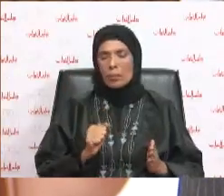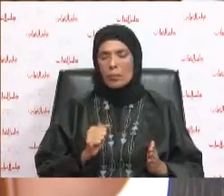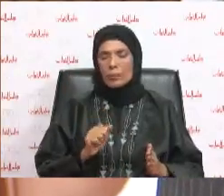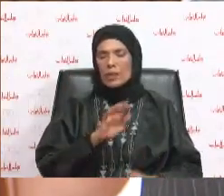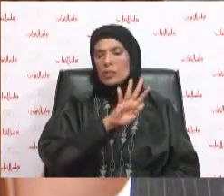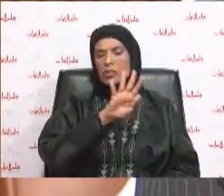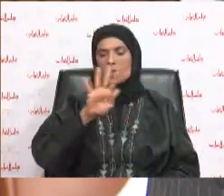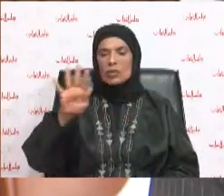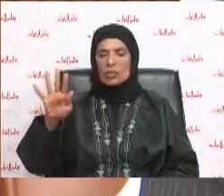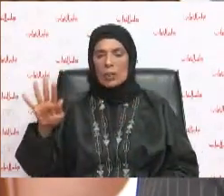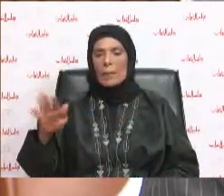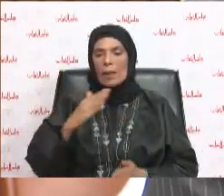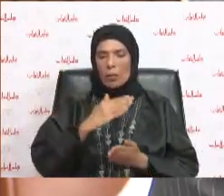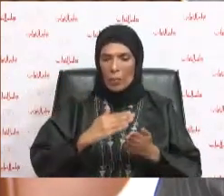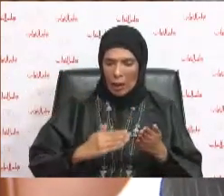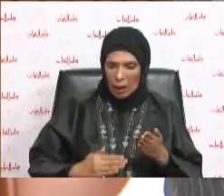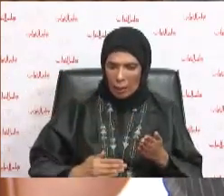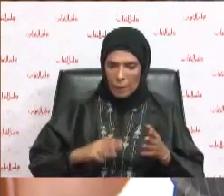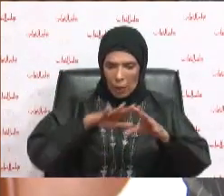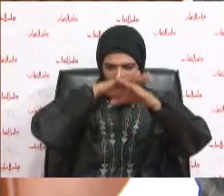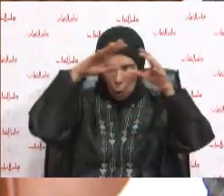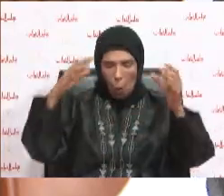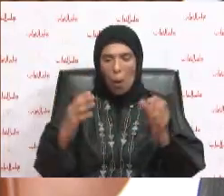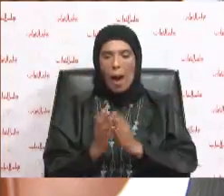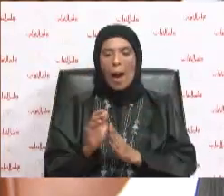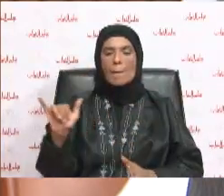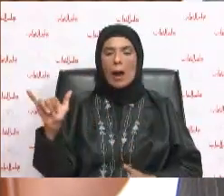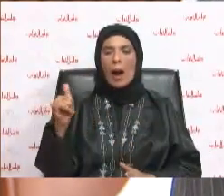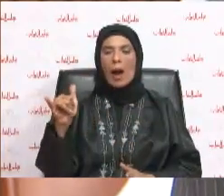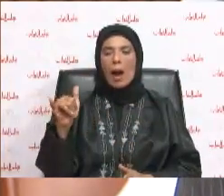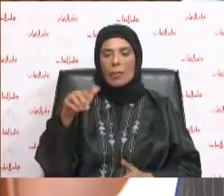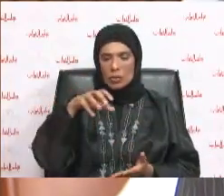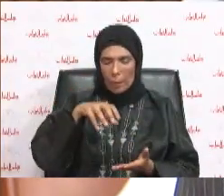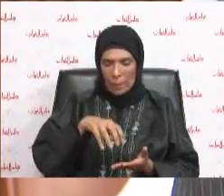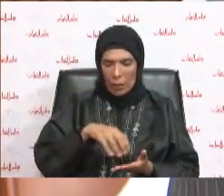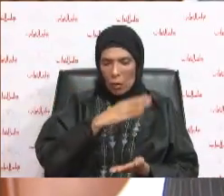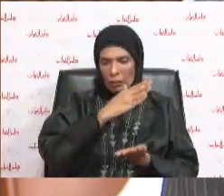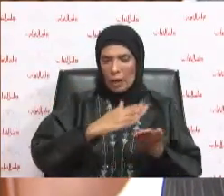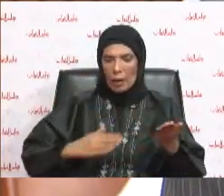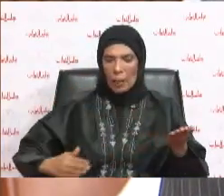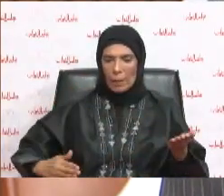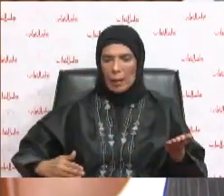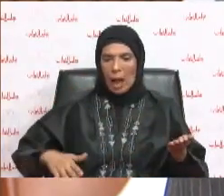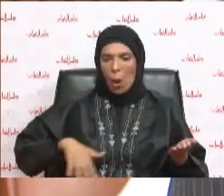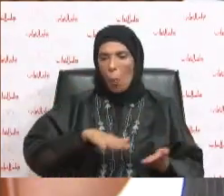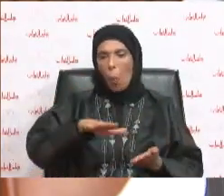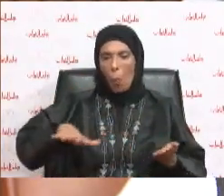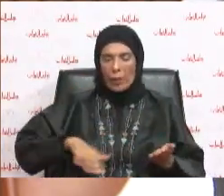شعبها جزء من الأمة العربية وأقليمها جزء من الوطن العربي